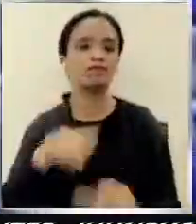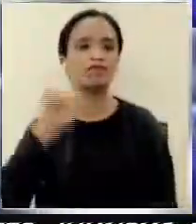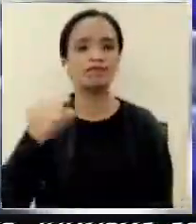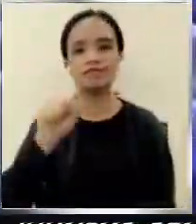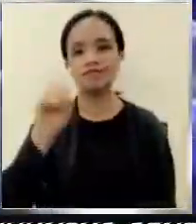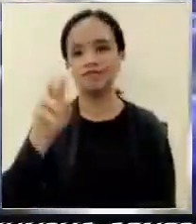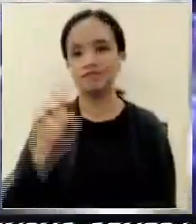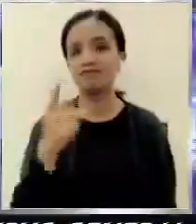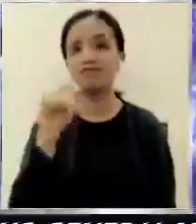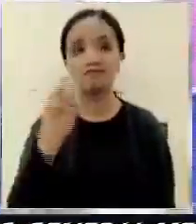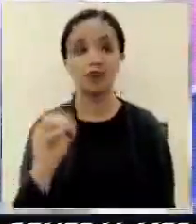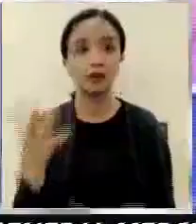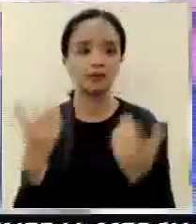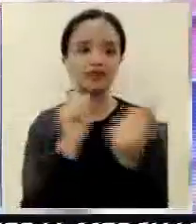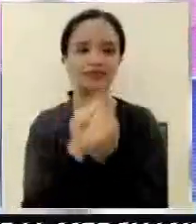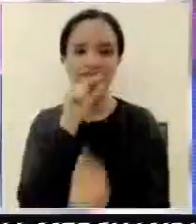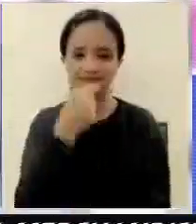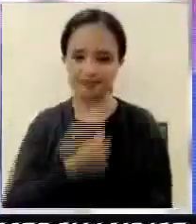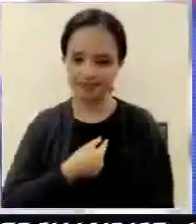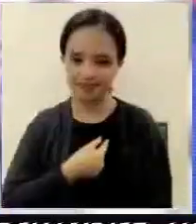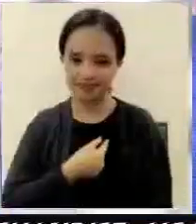greet.